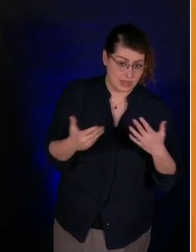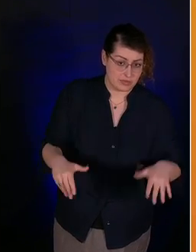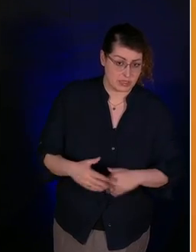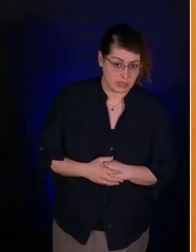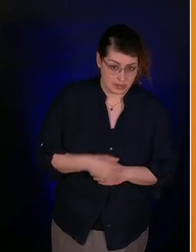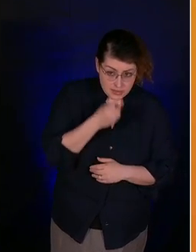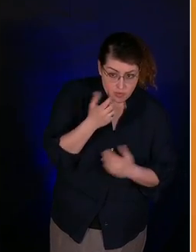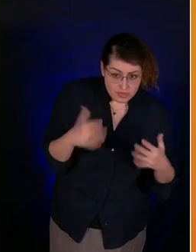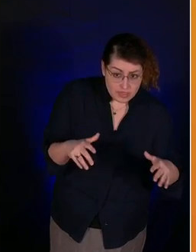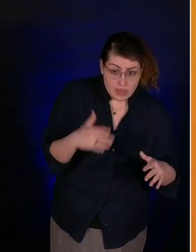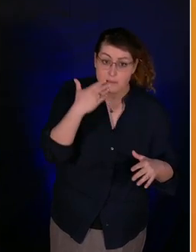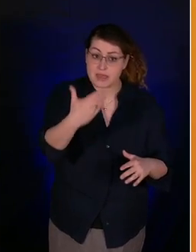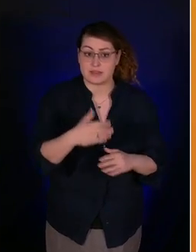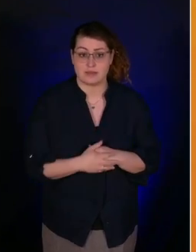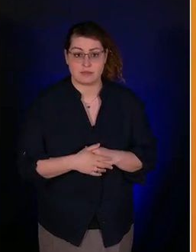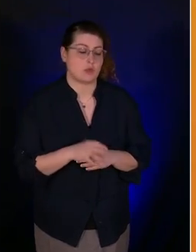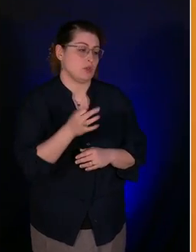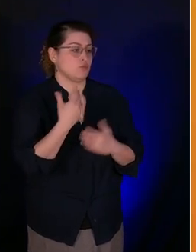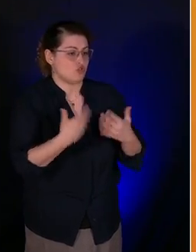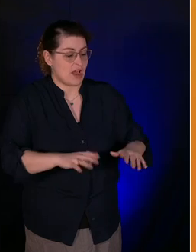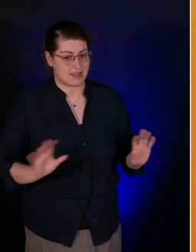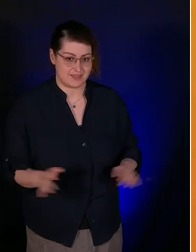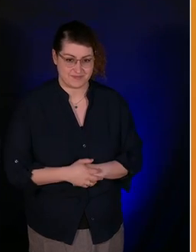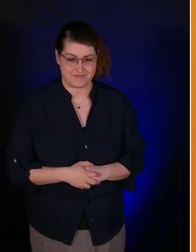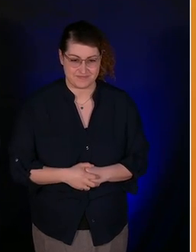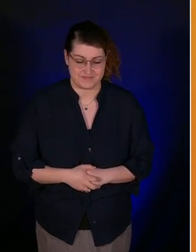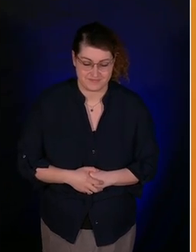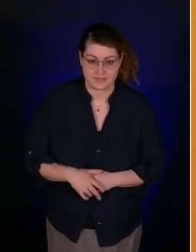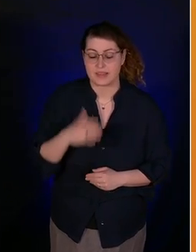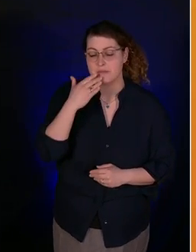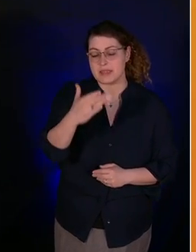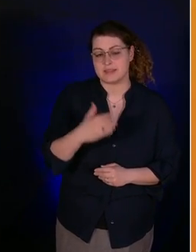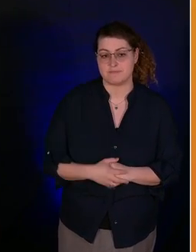C'est bon ? Merci Laetitia. Je vais arrêter là du coup. Ouais. Merci beaucoup Laetitia.